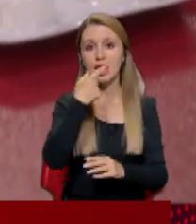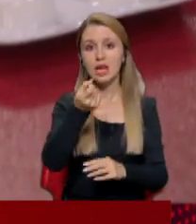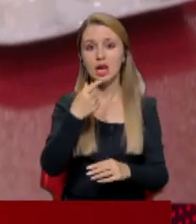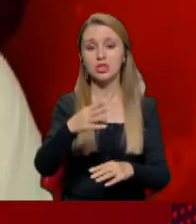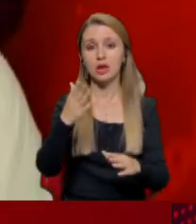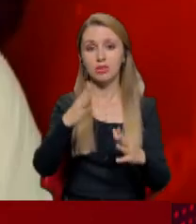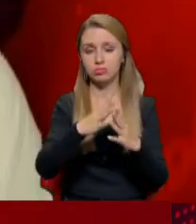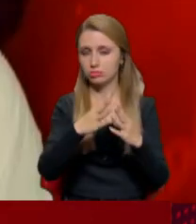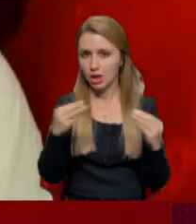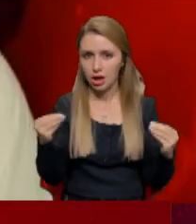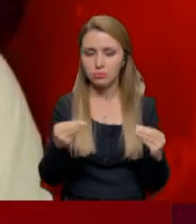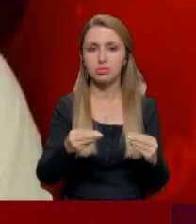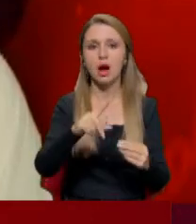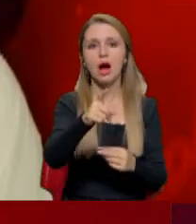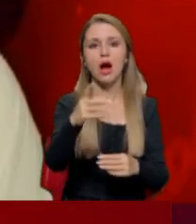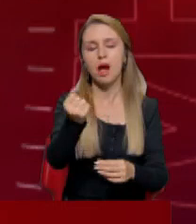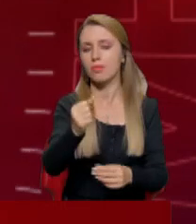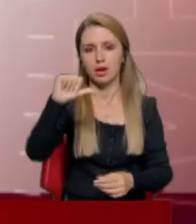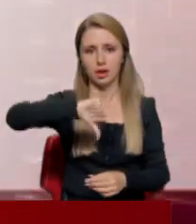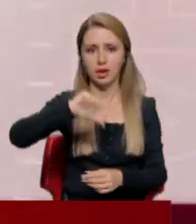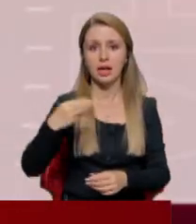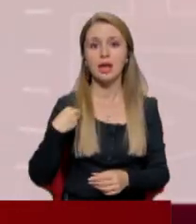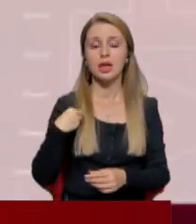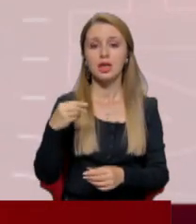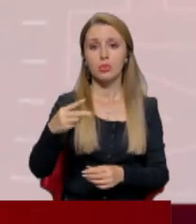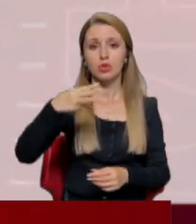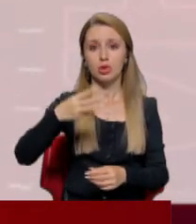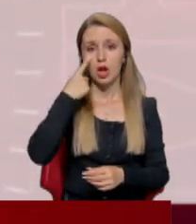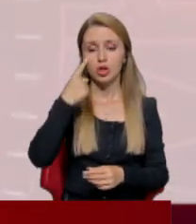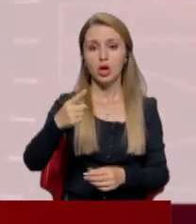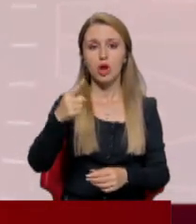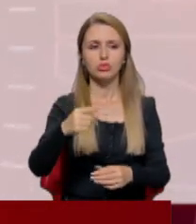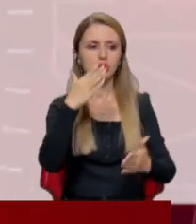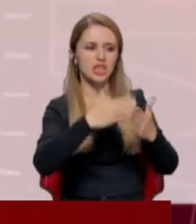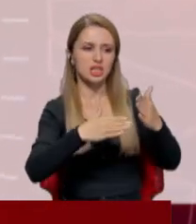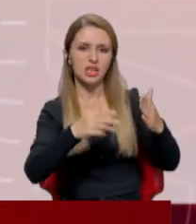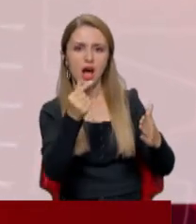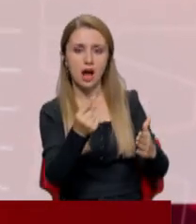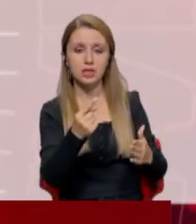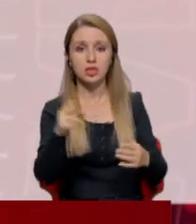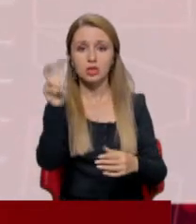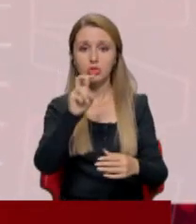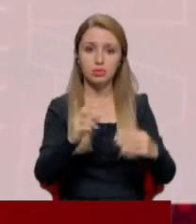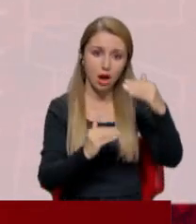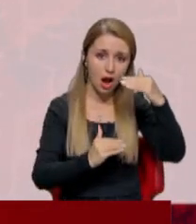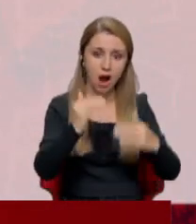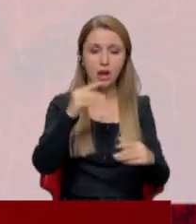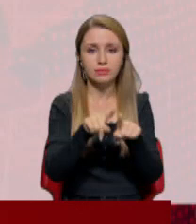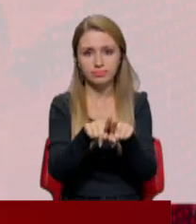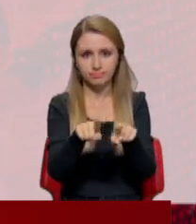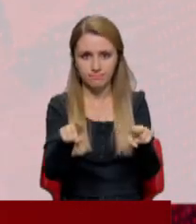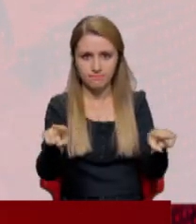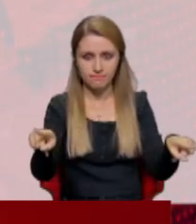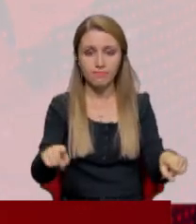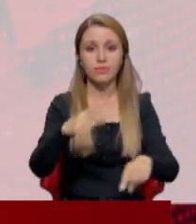giriyor. Vatandaş ilaca ulaşamaz hale geliyor. Yeni belirlenen euro kuru mevcut kurun yarısından da az. Döviz arttıkça aradaki makas